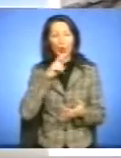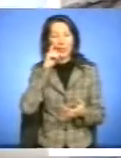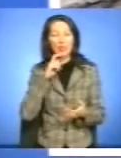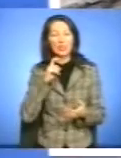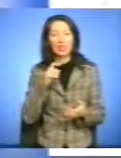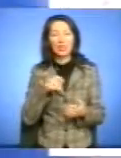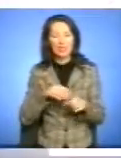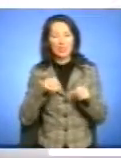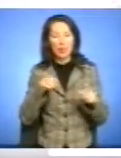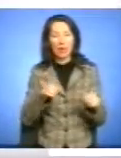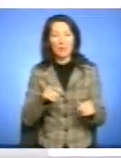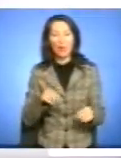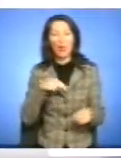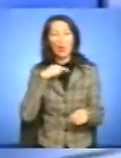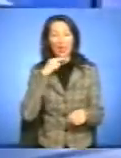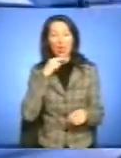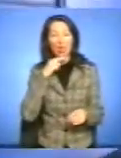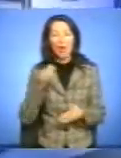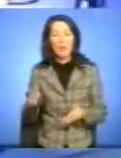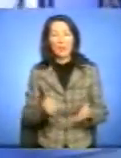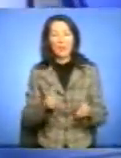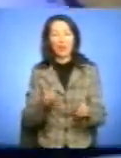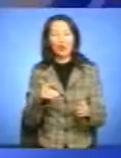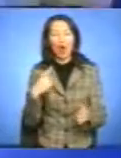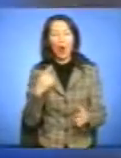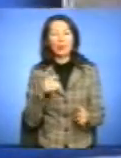Обережно на дорогах області ожеледиться.